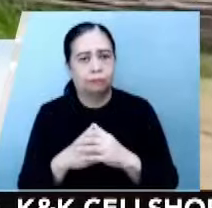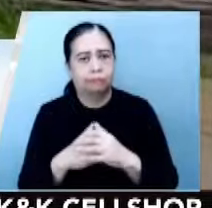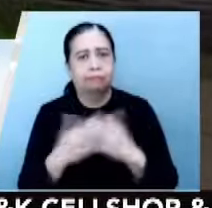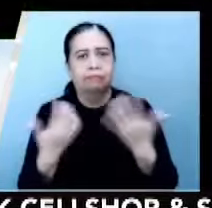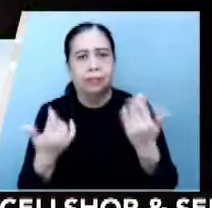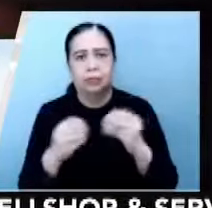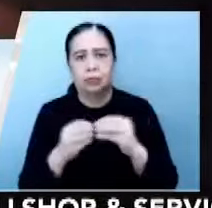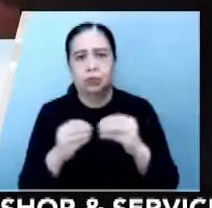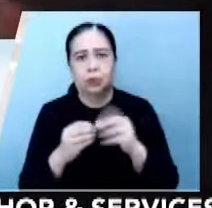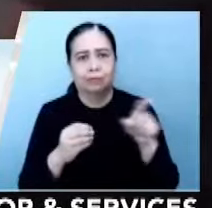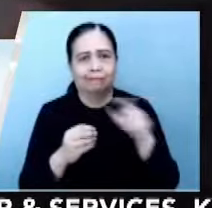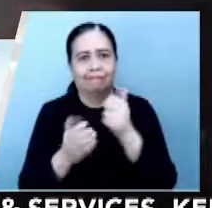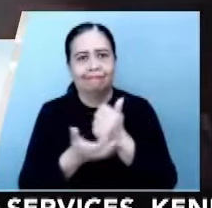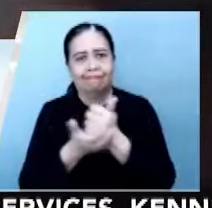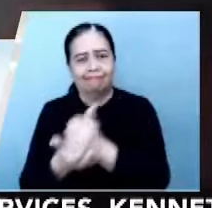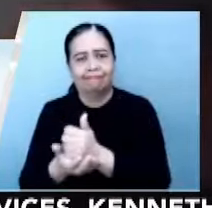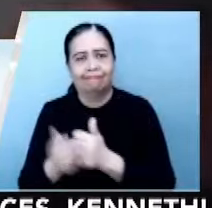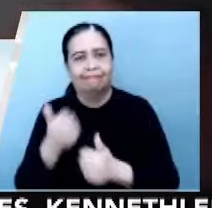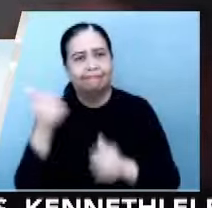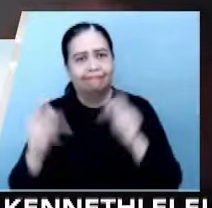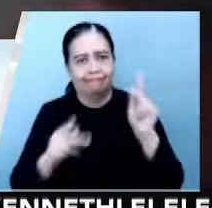matulungan.